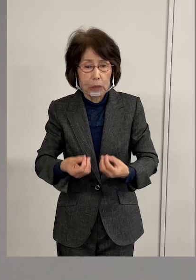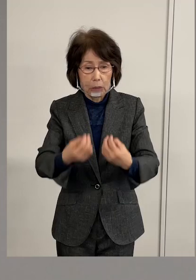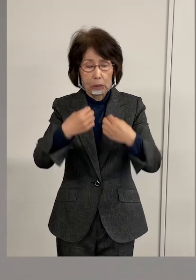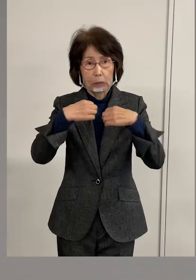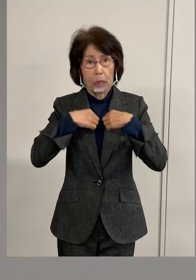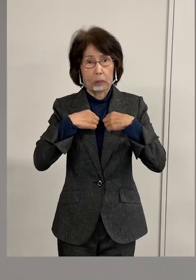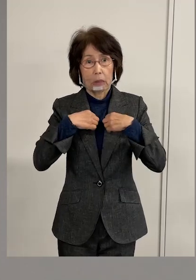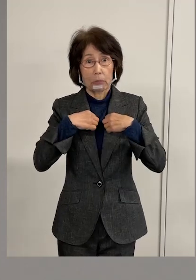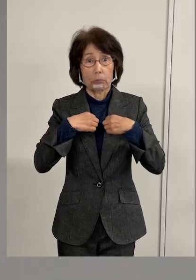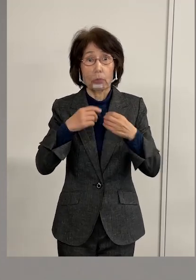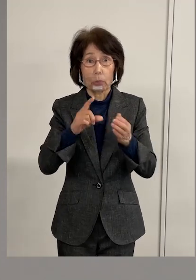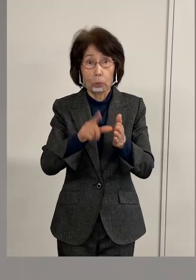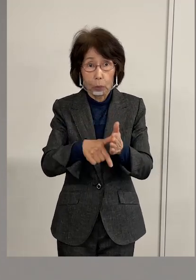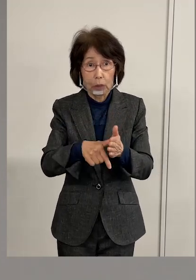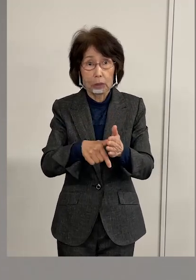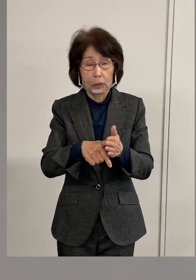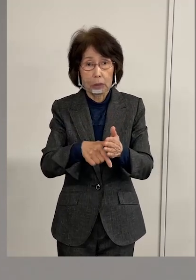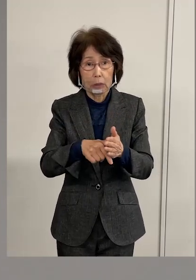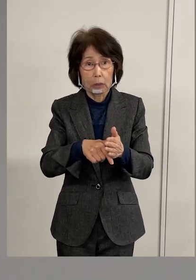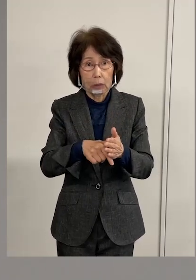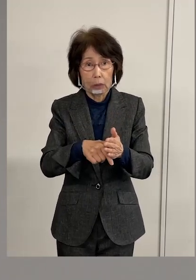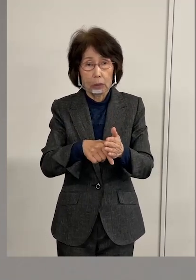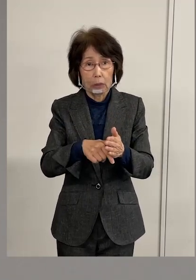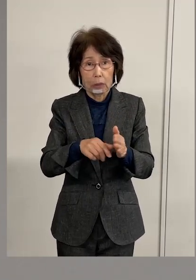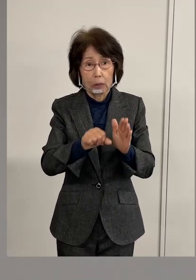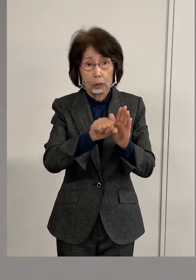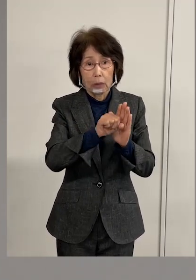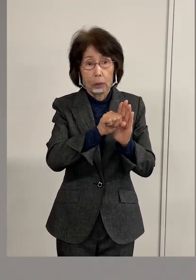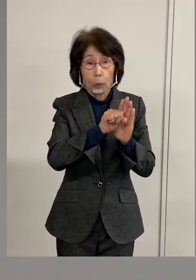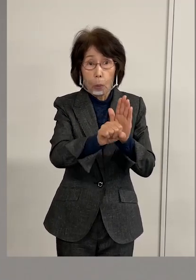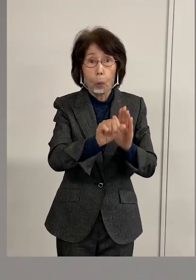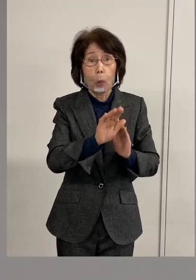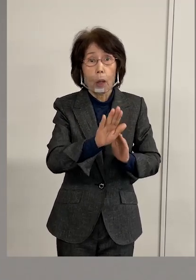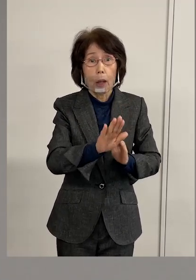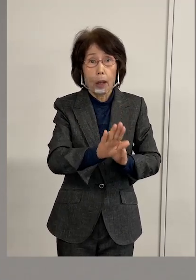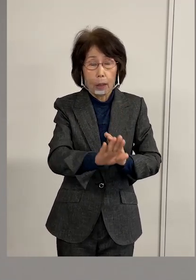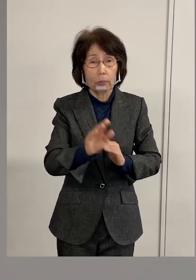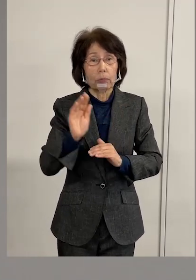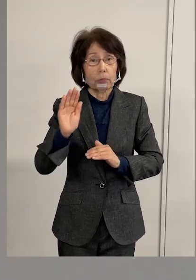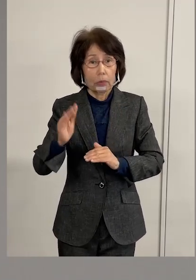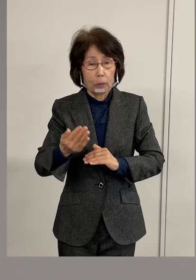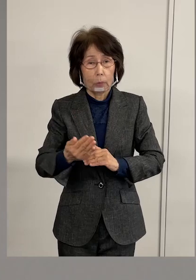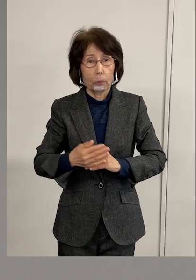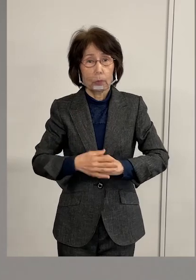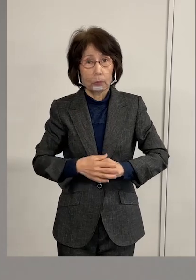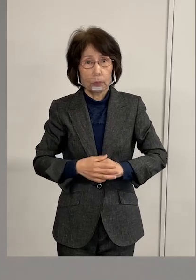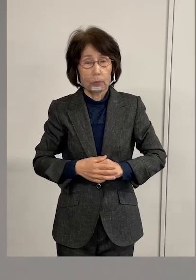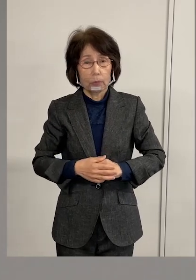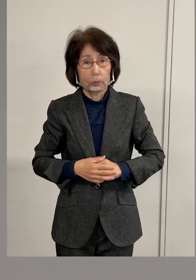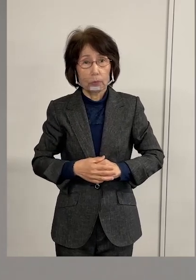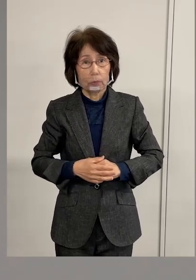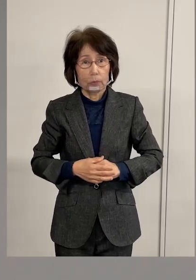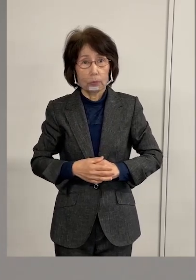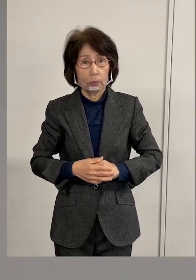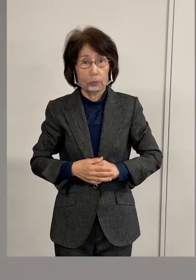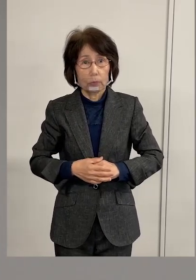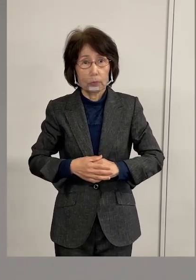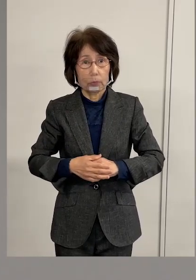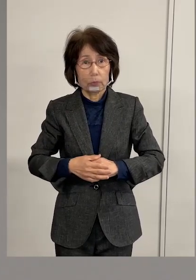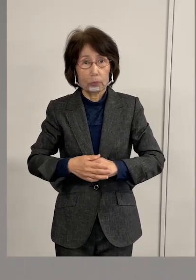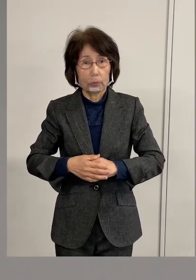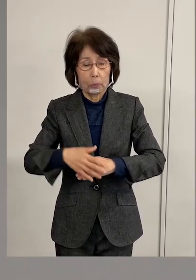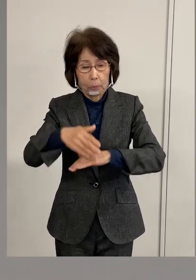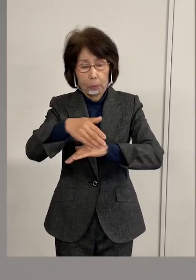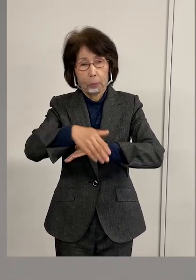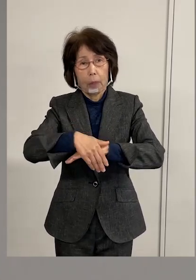ですね、ゾコーバは一定の効果あるみたいなんですけれども、 窓口の負担の